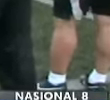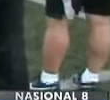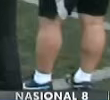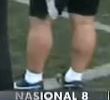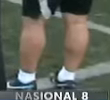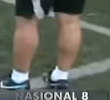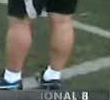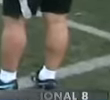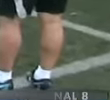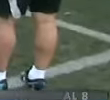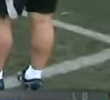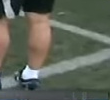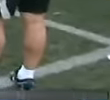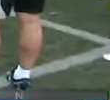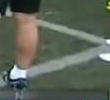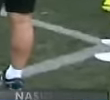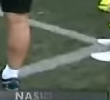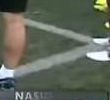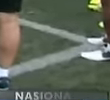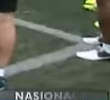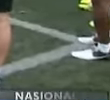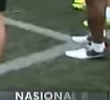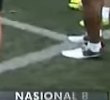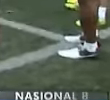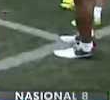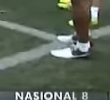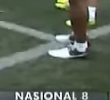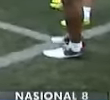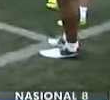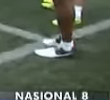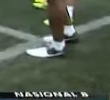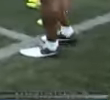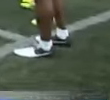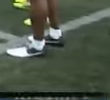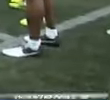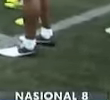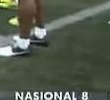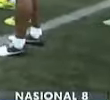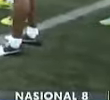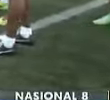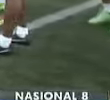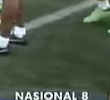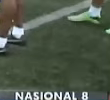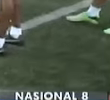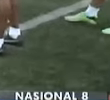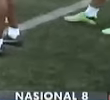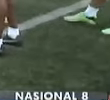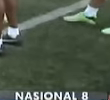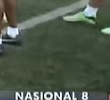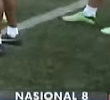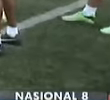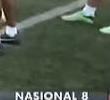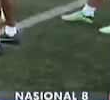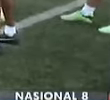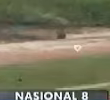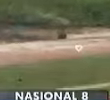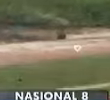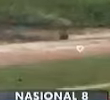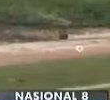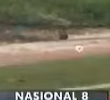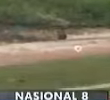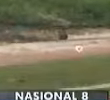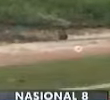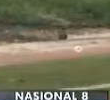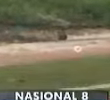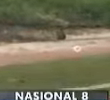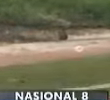sementara itu Jerman selaku juara Piala Dunia 2014 kekal di tangga teratas sebagai pasukan terbaik dunia dengan mengumpul 1687